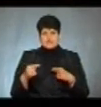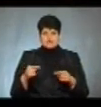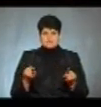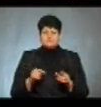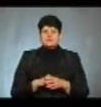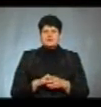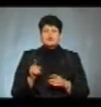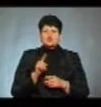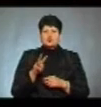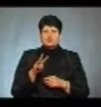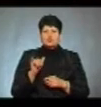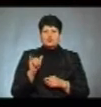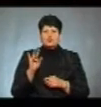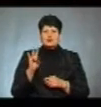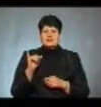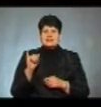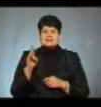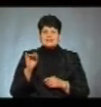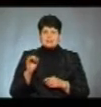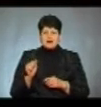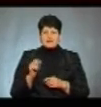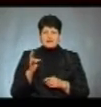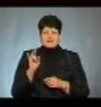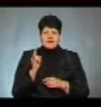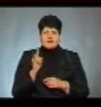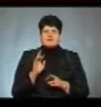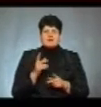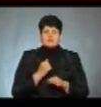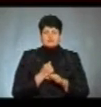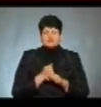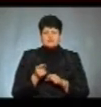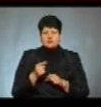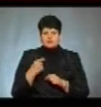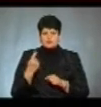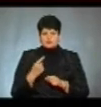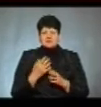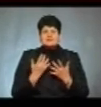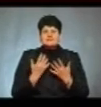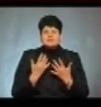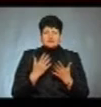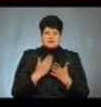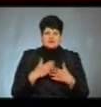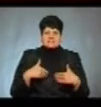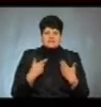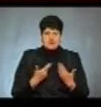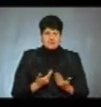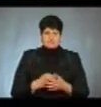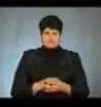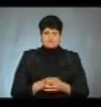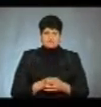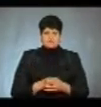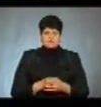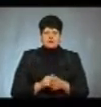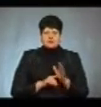щодо муніципальної няні, як наразі працює ця програма на Тернопільщині? Скільки є звернень? Ми мали